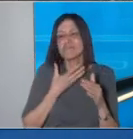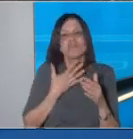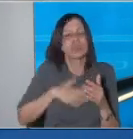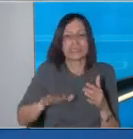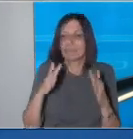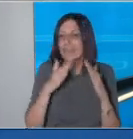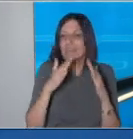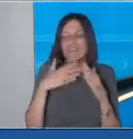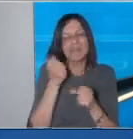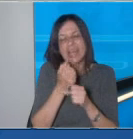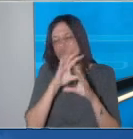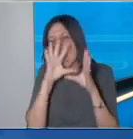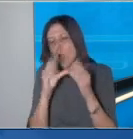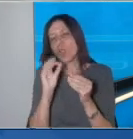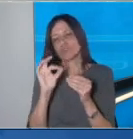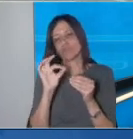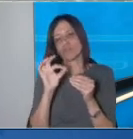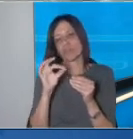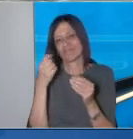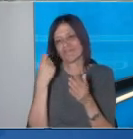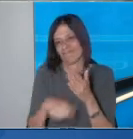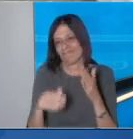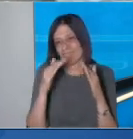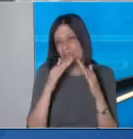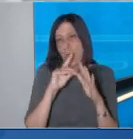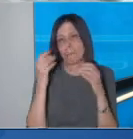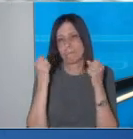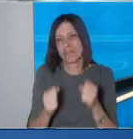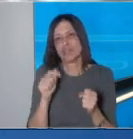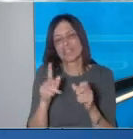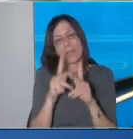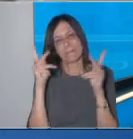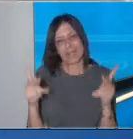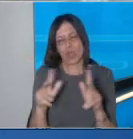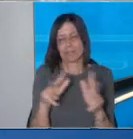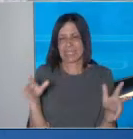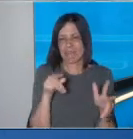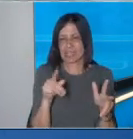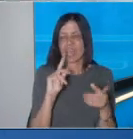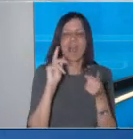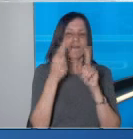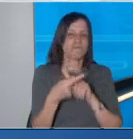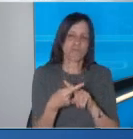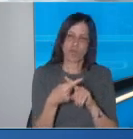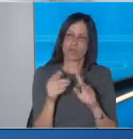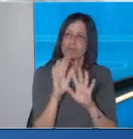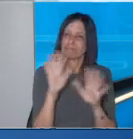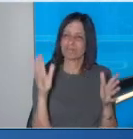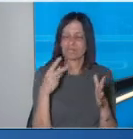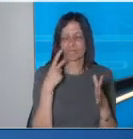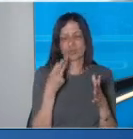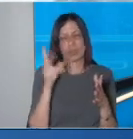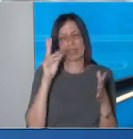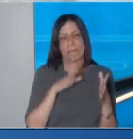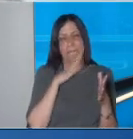וככל הנראה הם יעשו הכל כדי להשיג את הדירה הזו, אז לא בטוח שזה הפתרון במצב הזה. להפך, הוא רק מחזיק את הבעיה